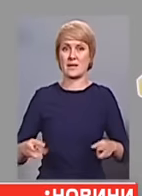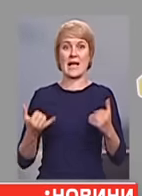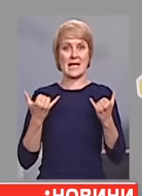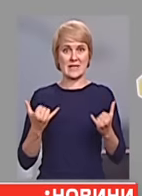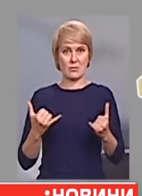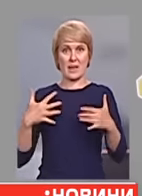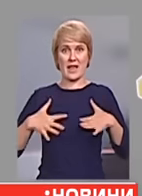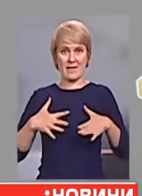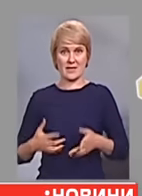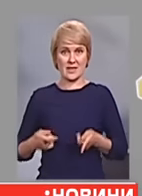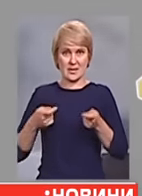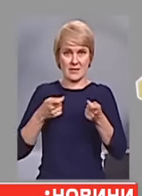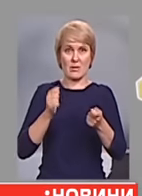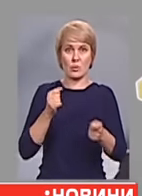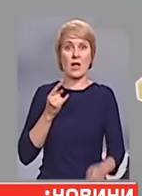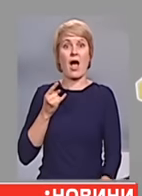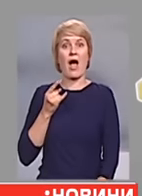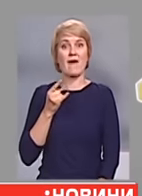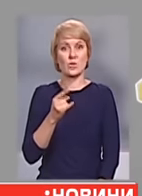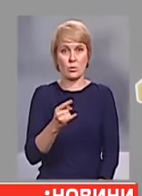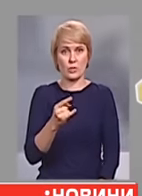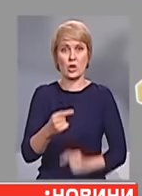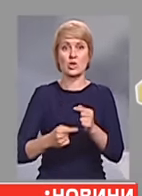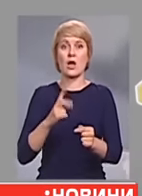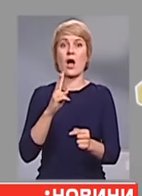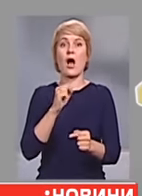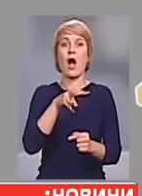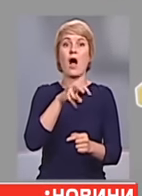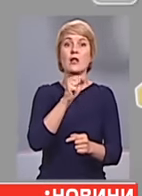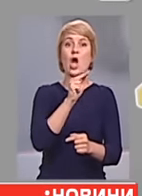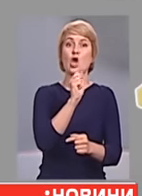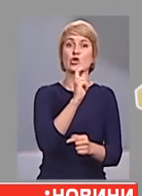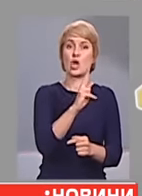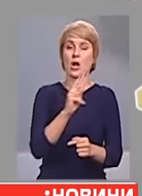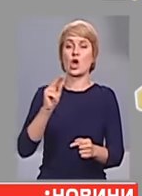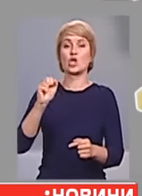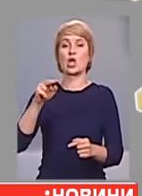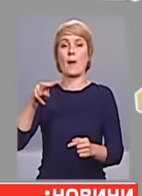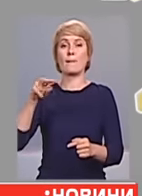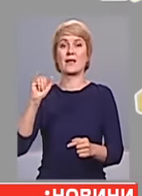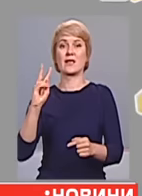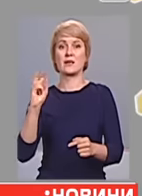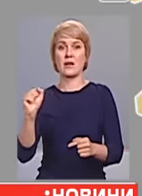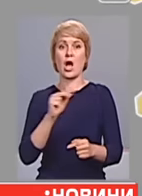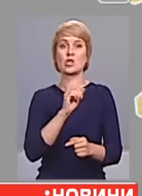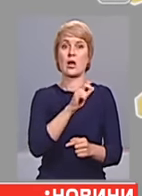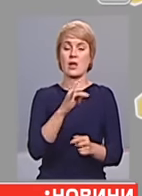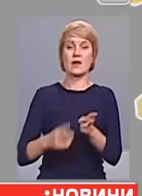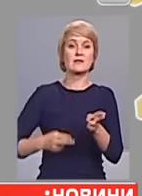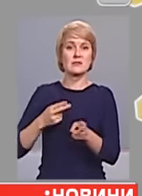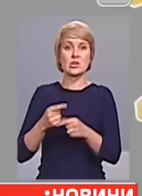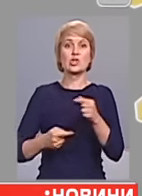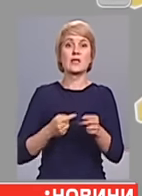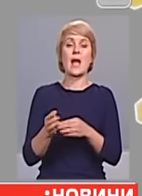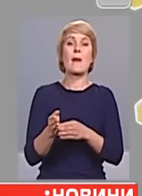півострів потрапити можна автомобілем через пункти Каланчак, Чаплинка, Чонгар, залізницею через КП Херсон, Мелітополь,